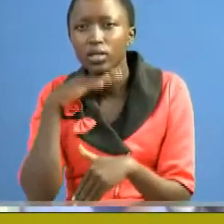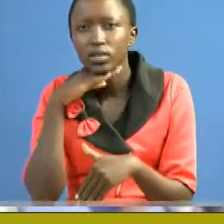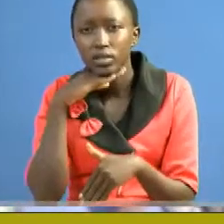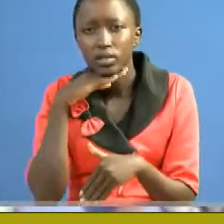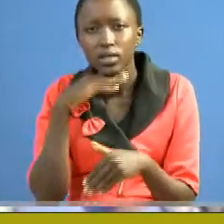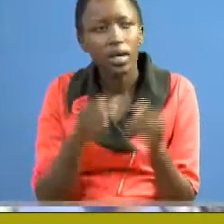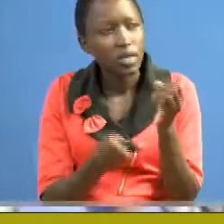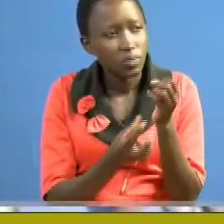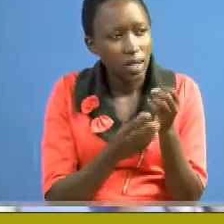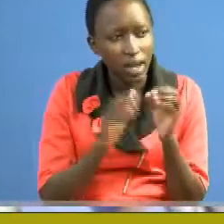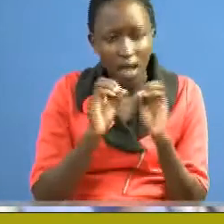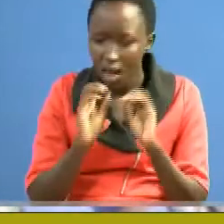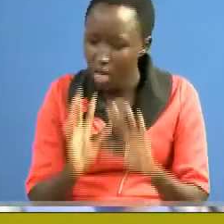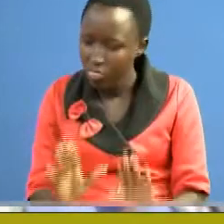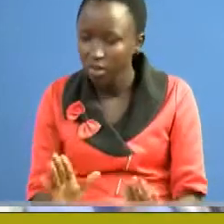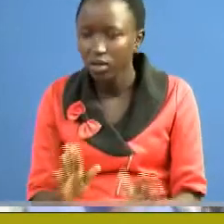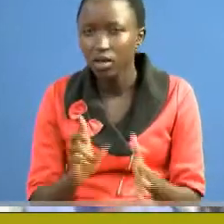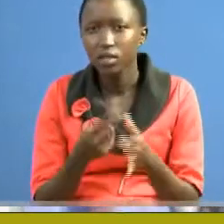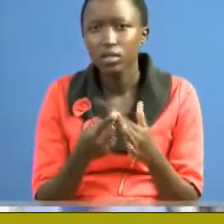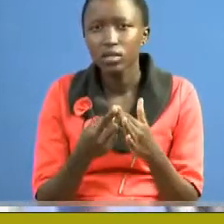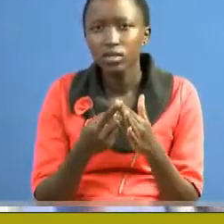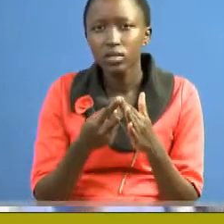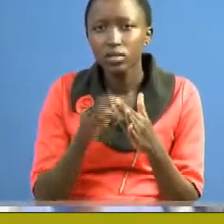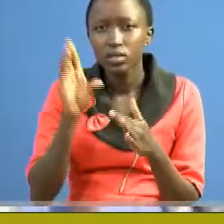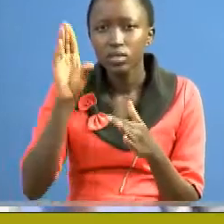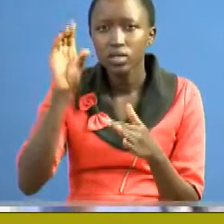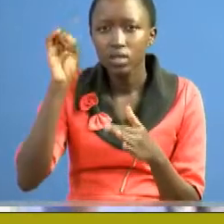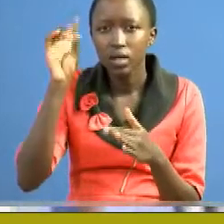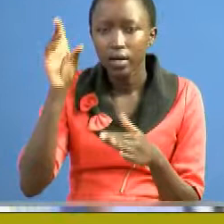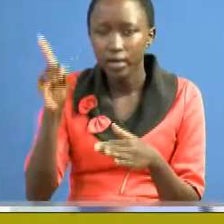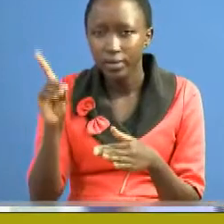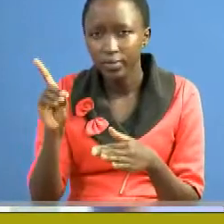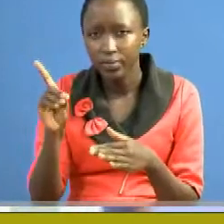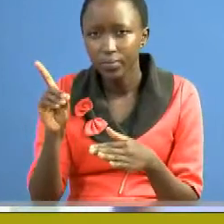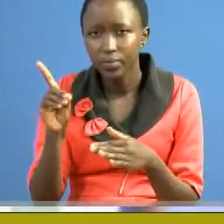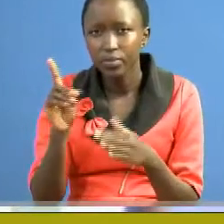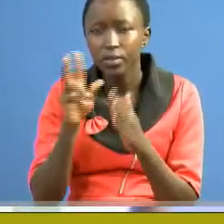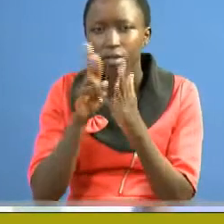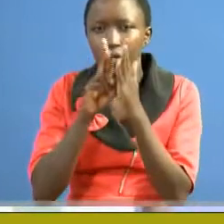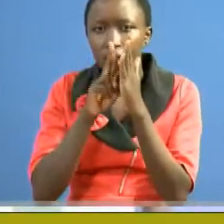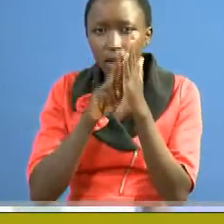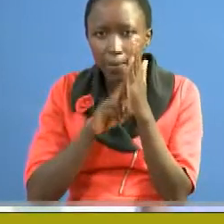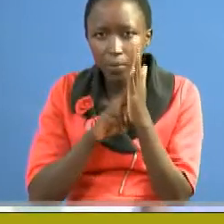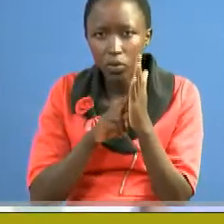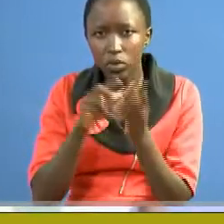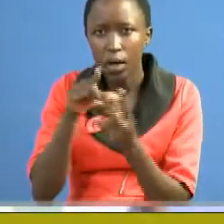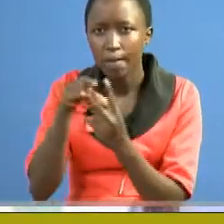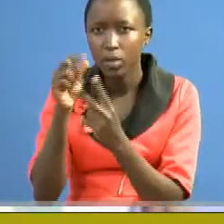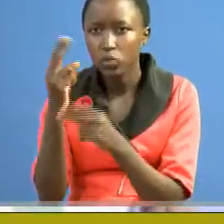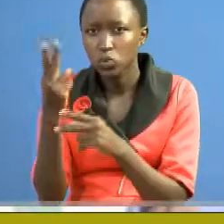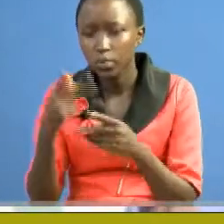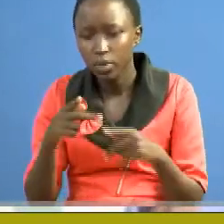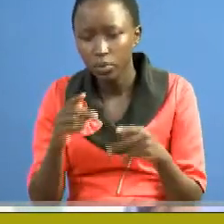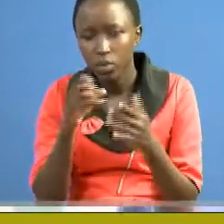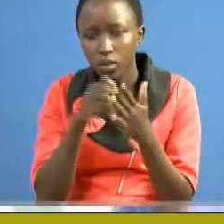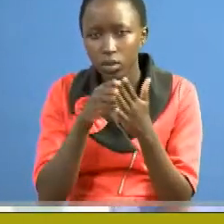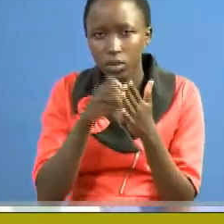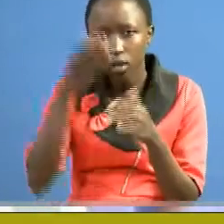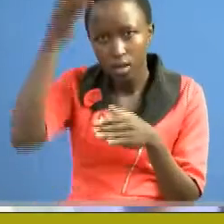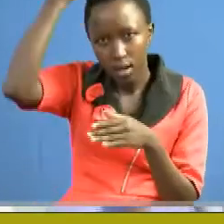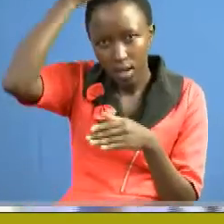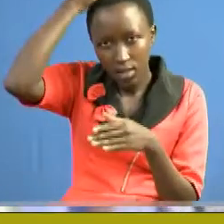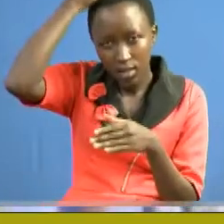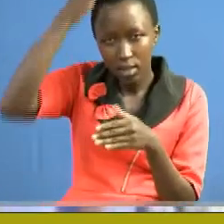kitu ananieleza ya maana. Ndipo askari CID wamekuja wamechukua hiyo report, wamebeba hao watu wawili walihusika